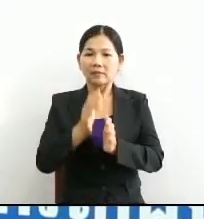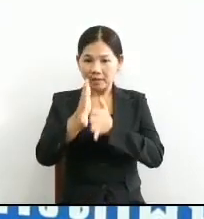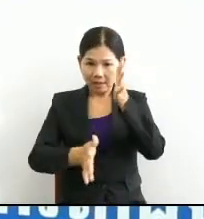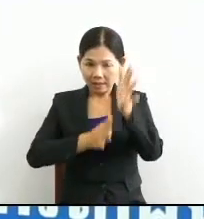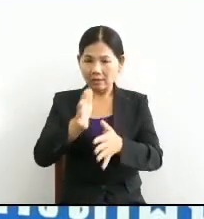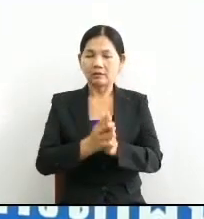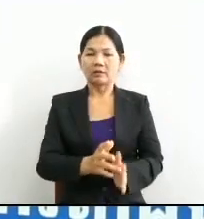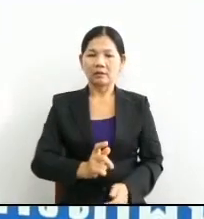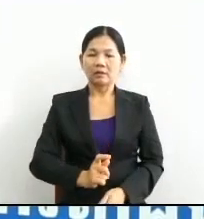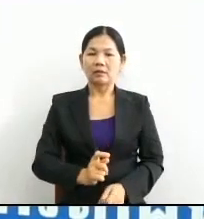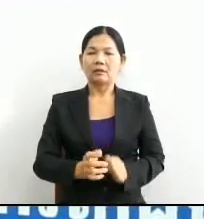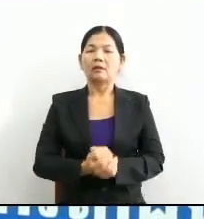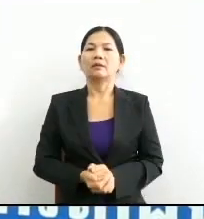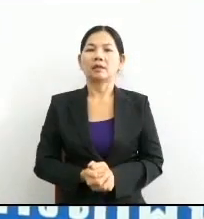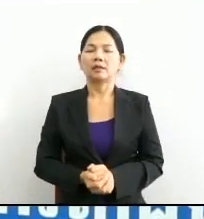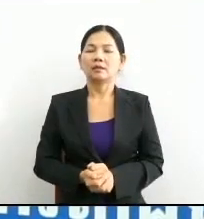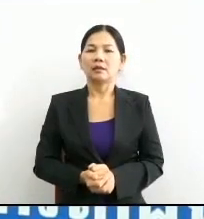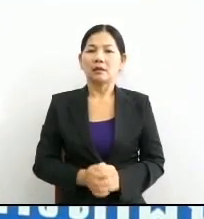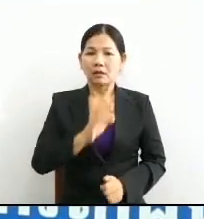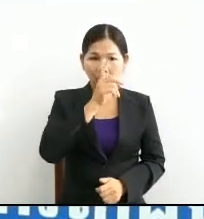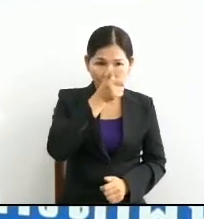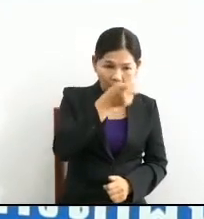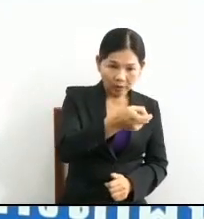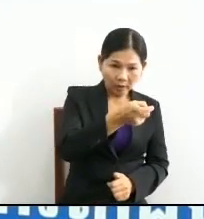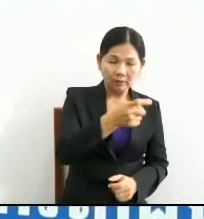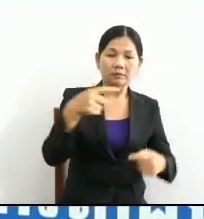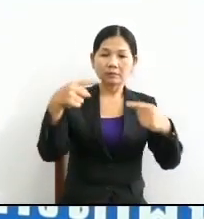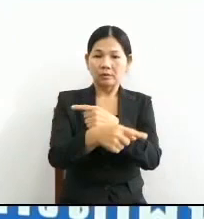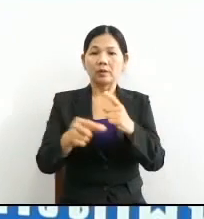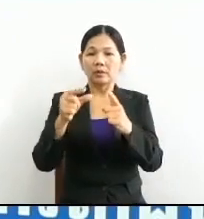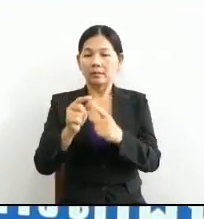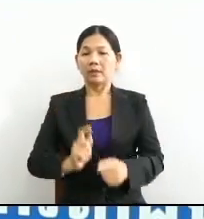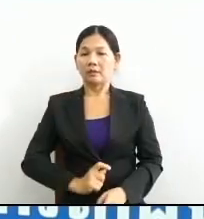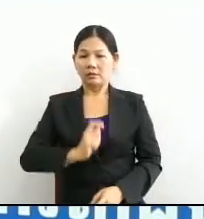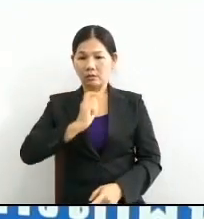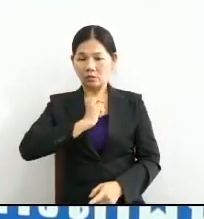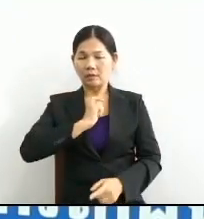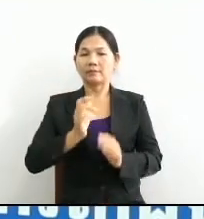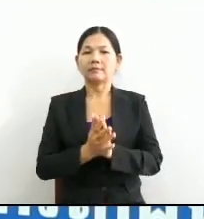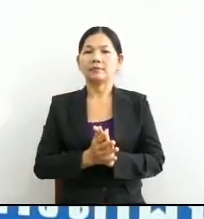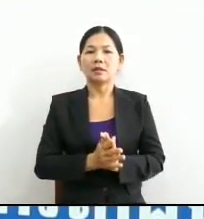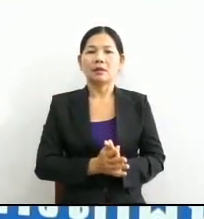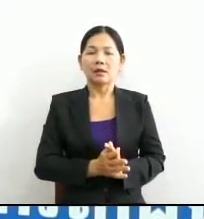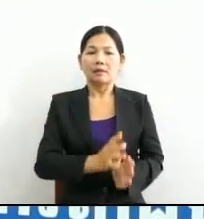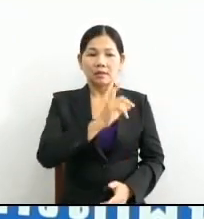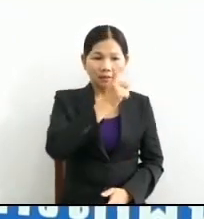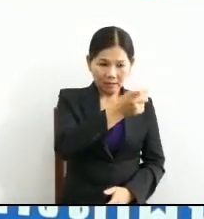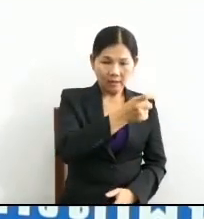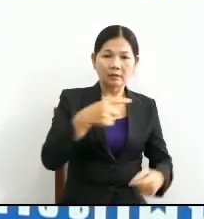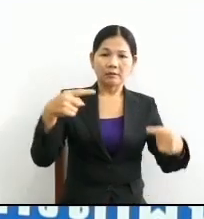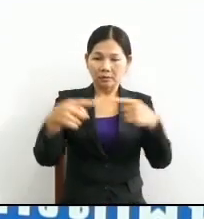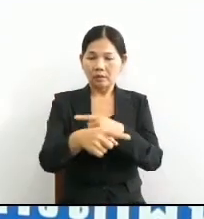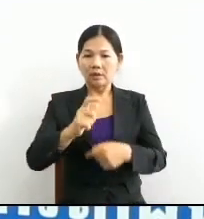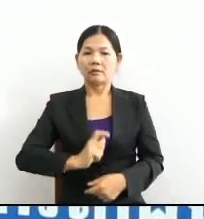đập nè rùa tôi nắng ồ à chết rồi slap tôi nắng rùa con ăn cho mình nè cổ slap